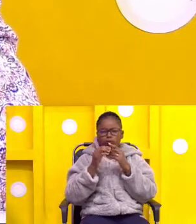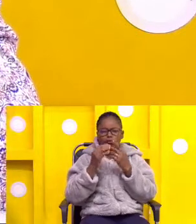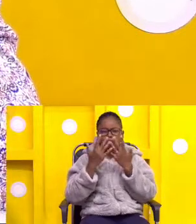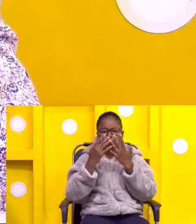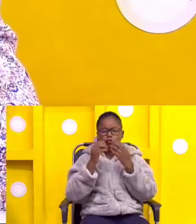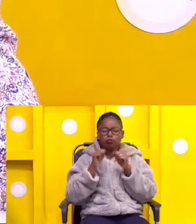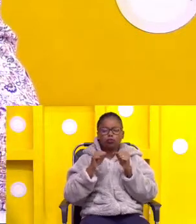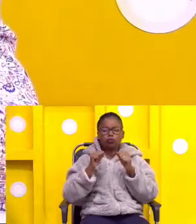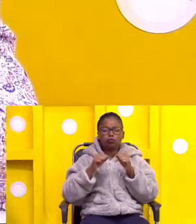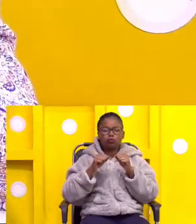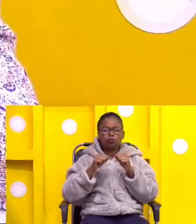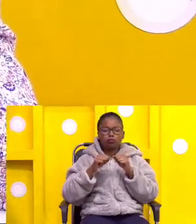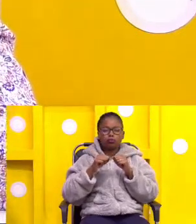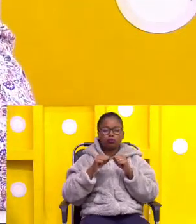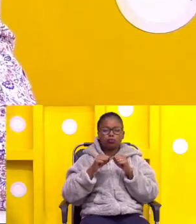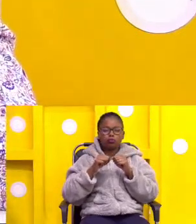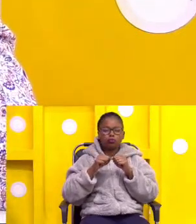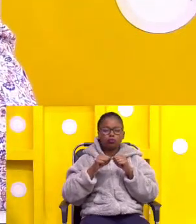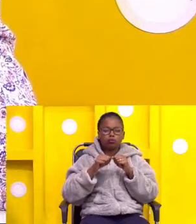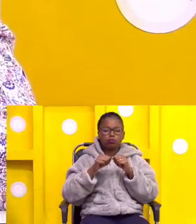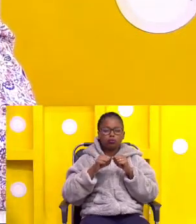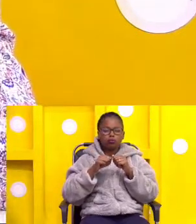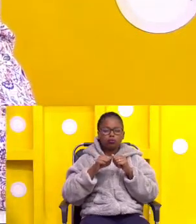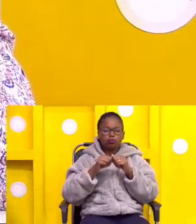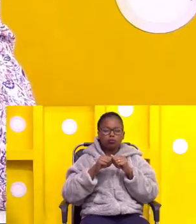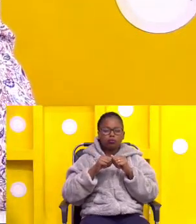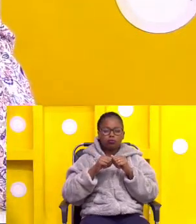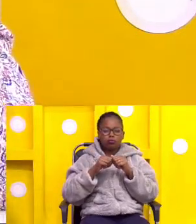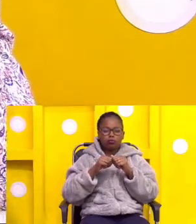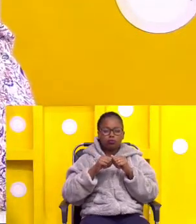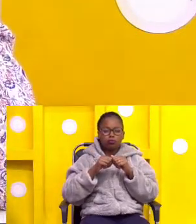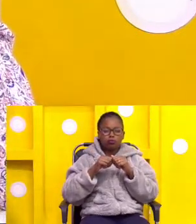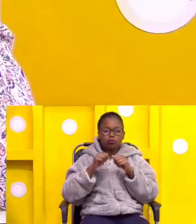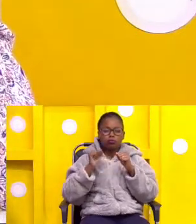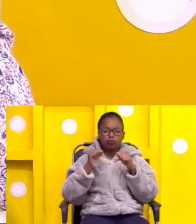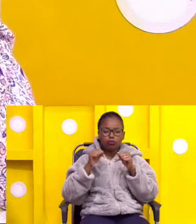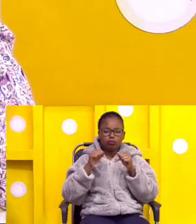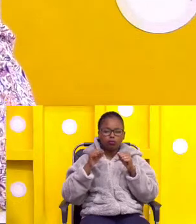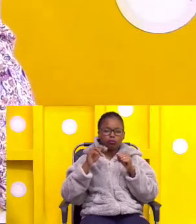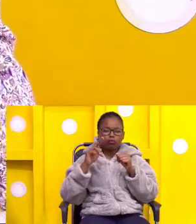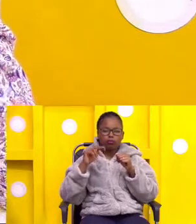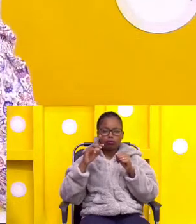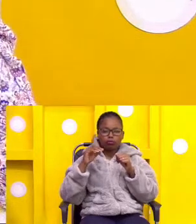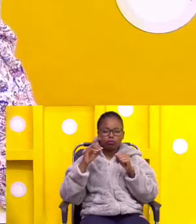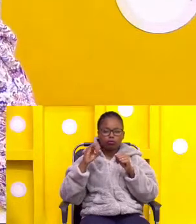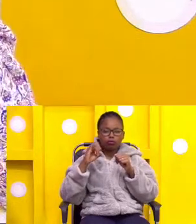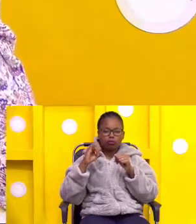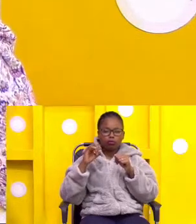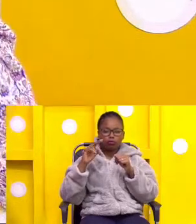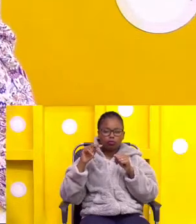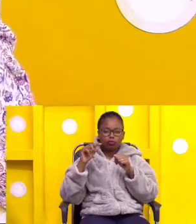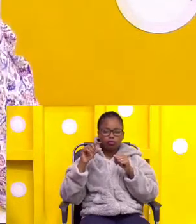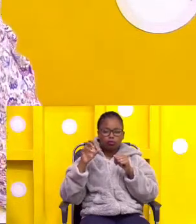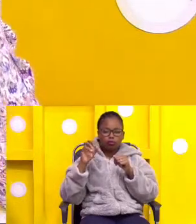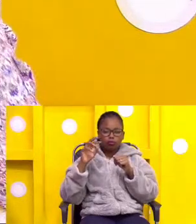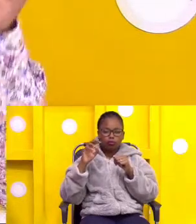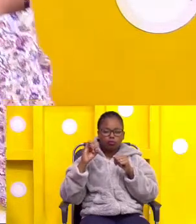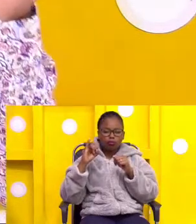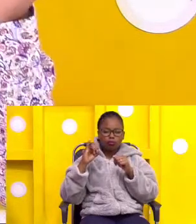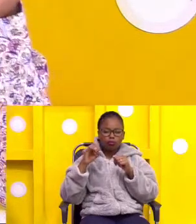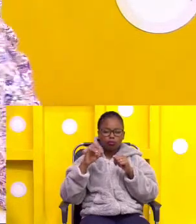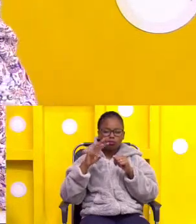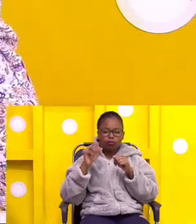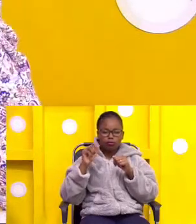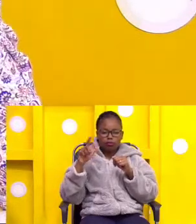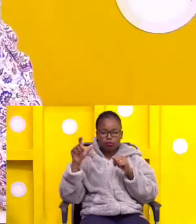bwana asifiwe sana dinguri ni riathiaga rikaringana John githire dinguri Richard Muchai dinguri Wallace Muigai